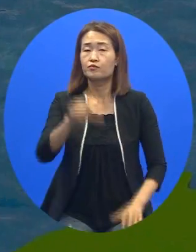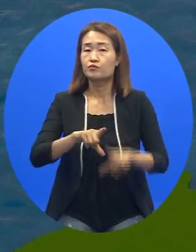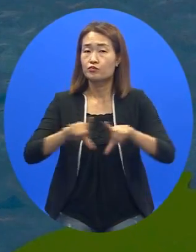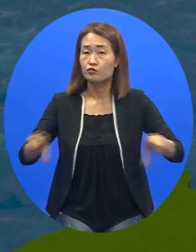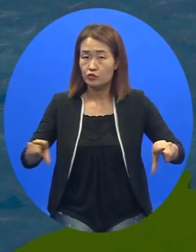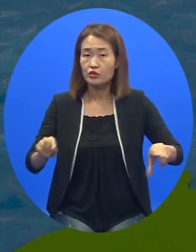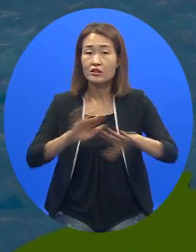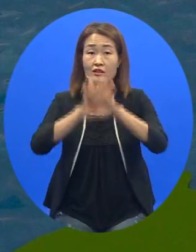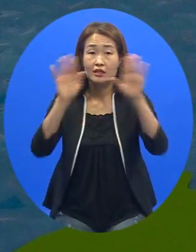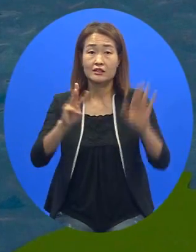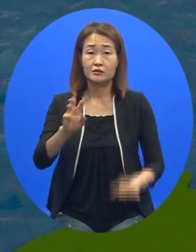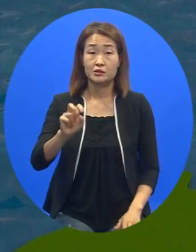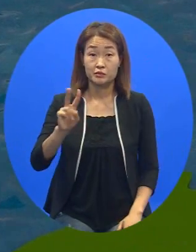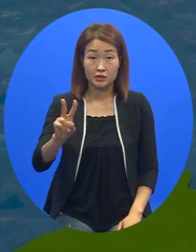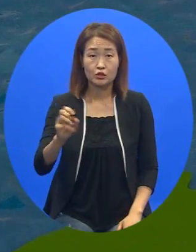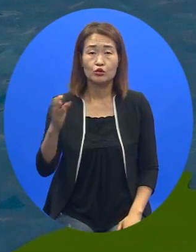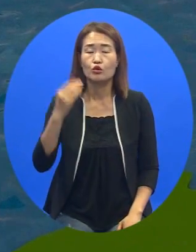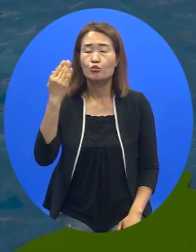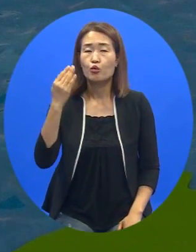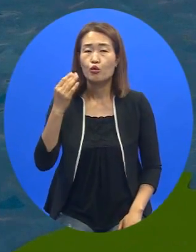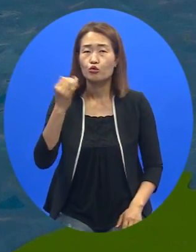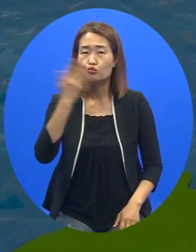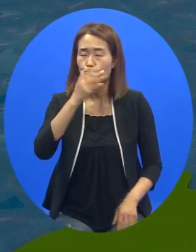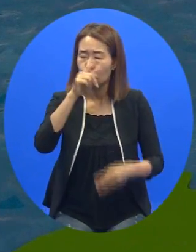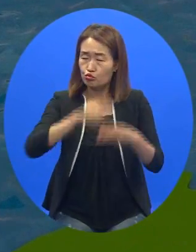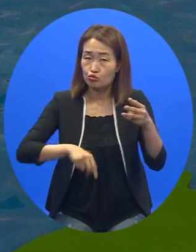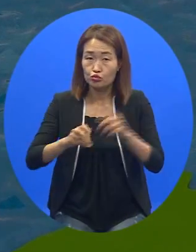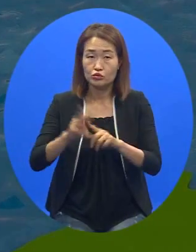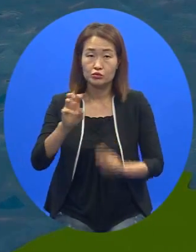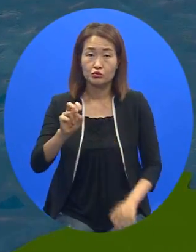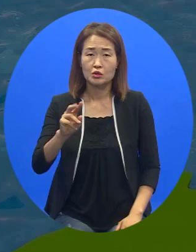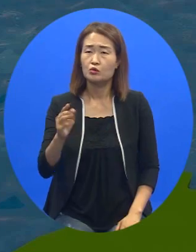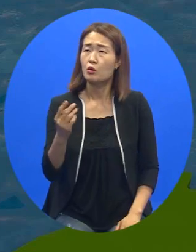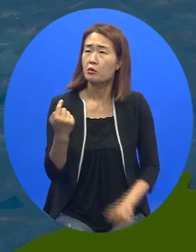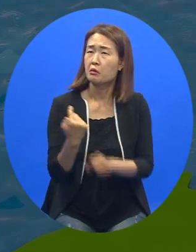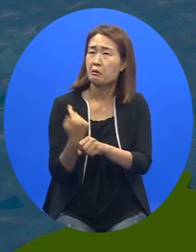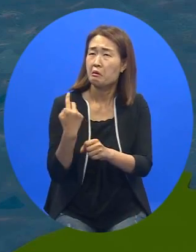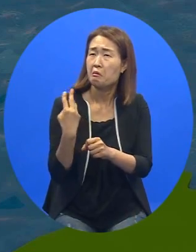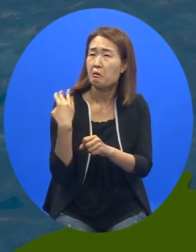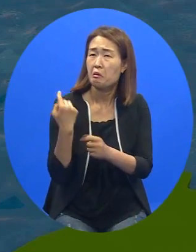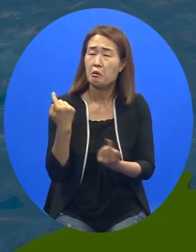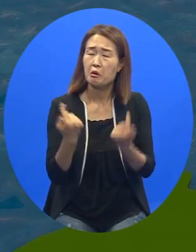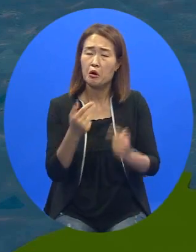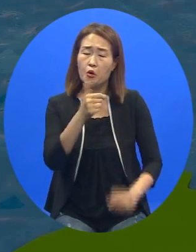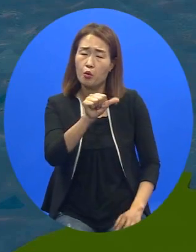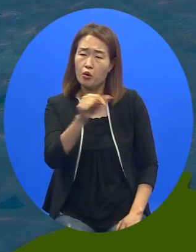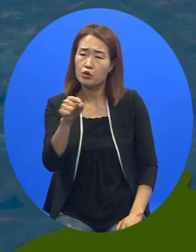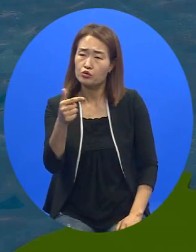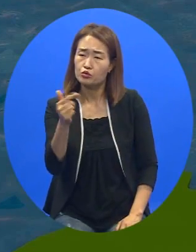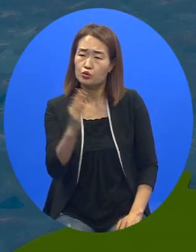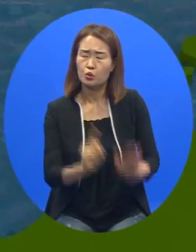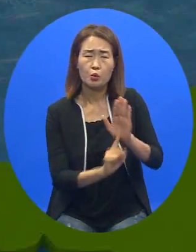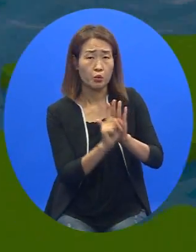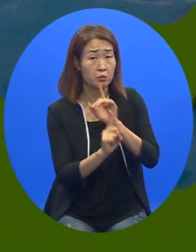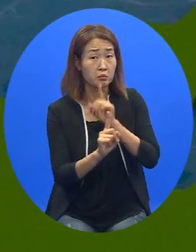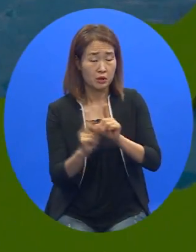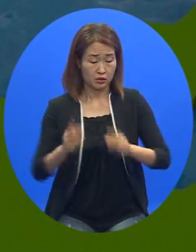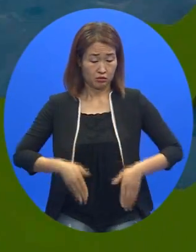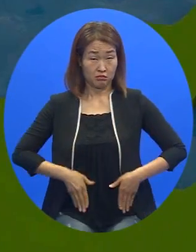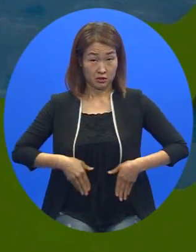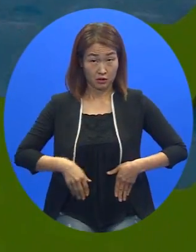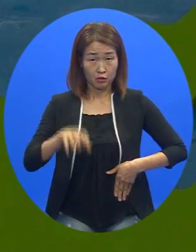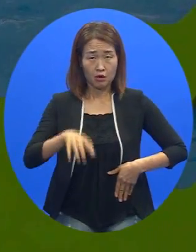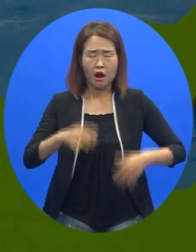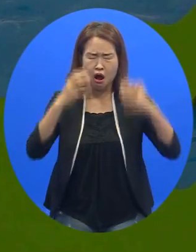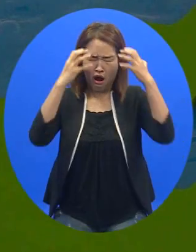한낮 기온이 32도, 청주와 대전은 33도로 평년보다 5도에서 6도가량 높겠습니다. 남부지방도